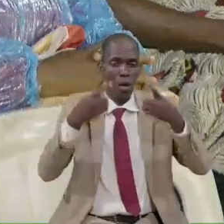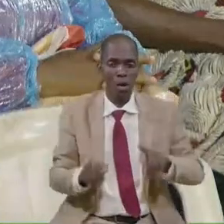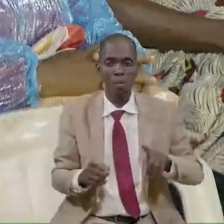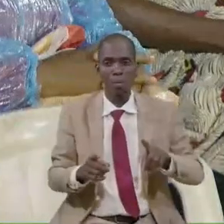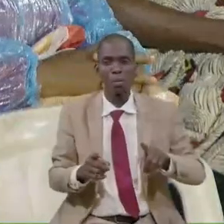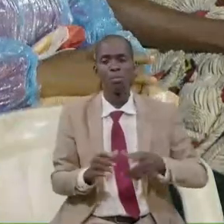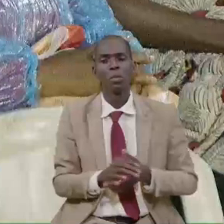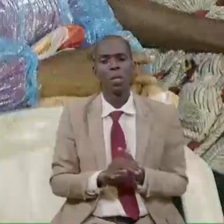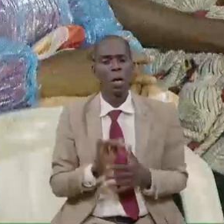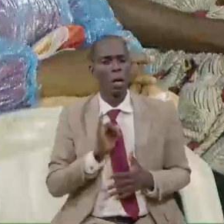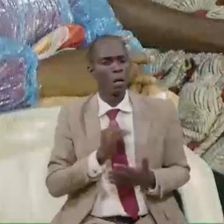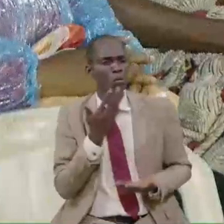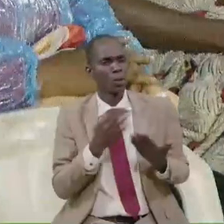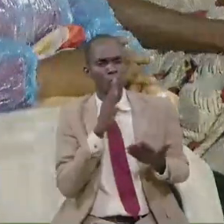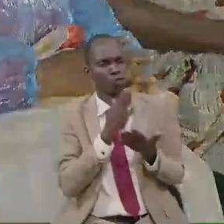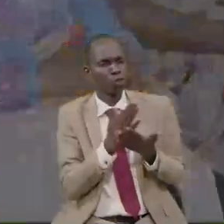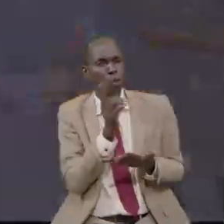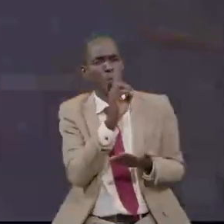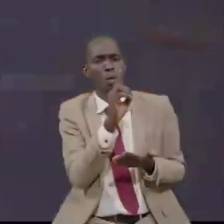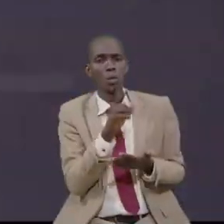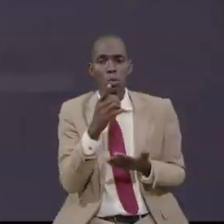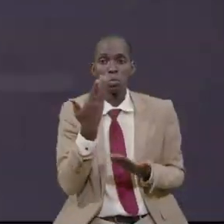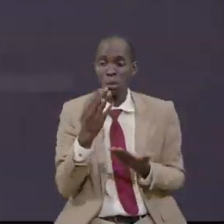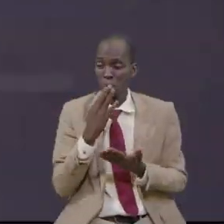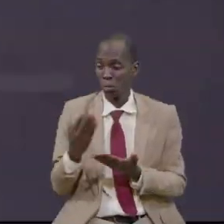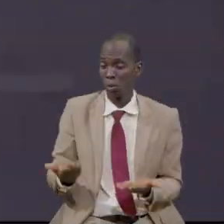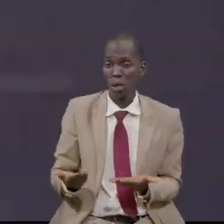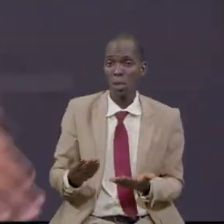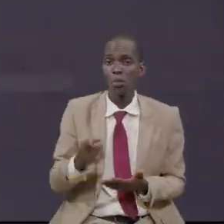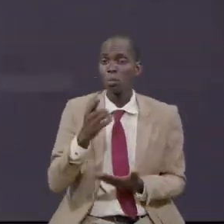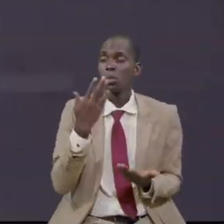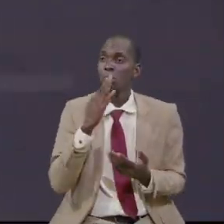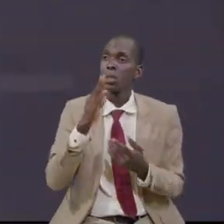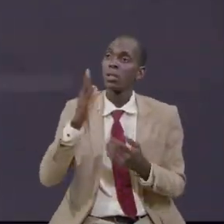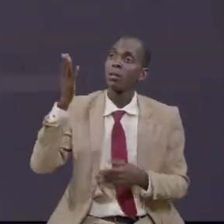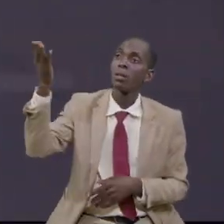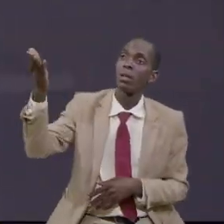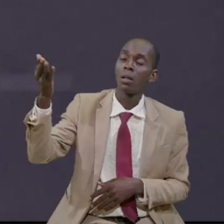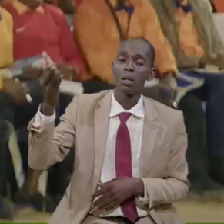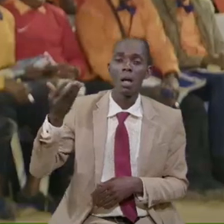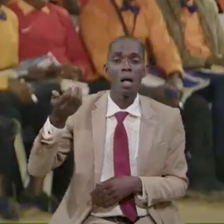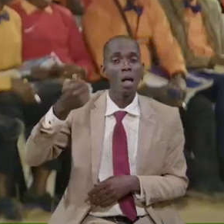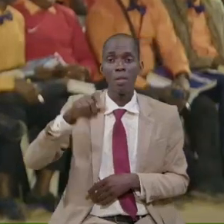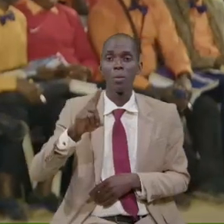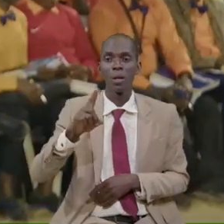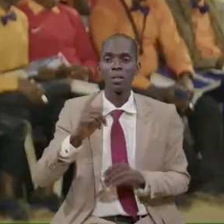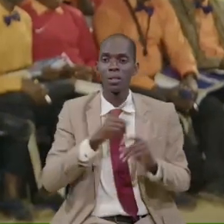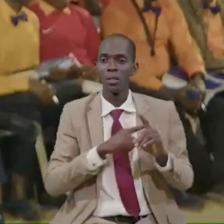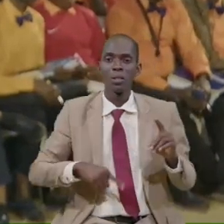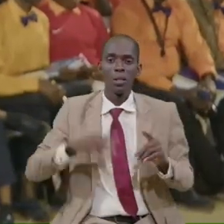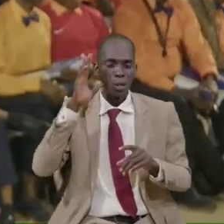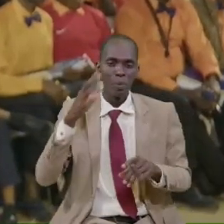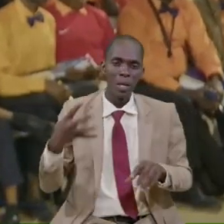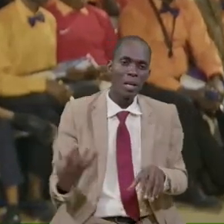je pourrai être quelque part, vous pourrez être là, à l'autre côté, le Seigneur va